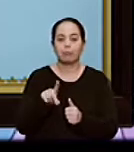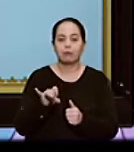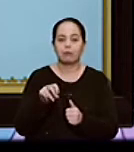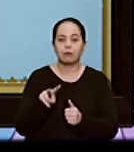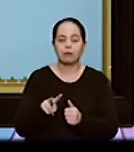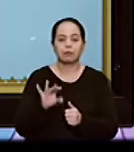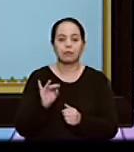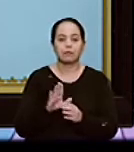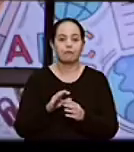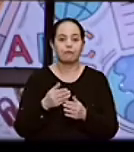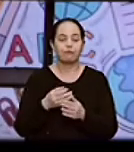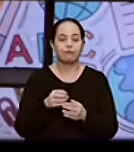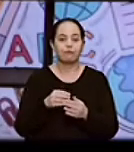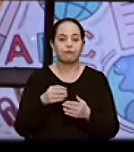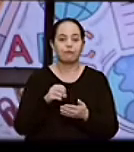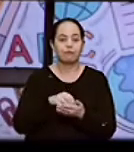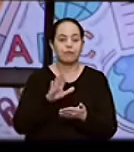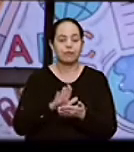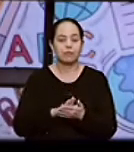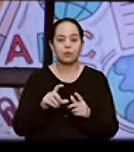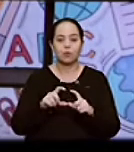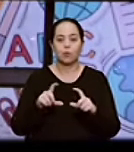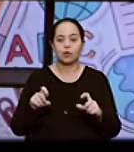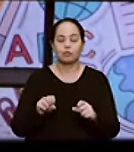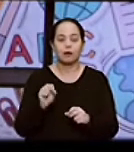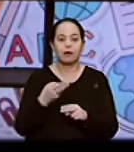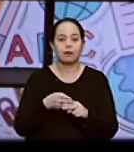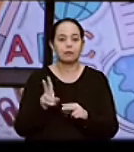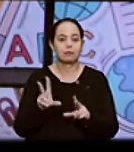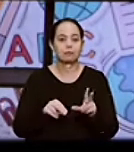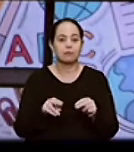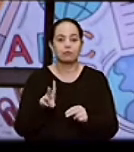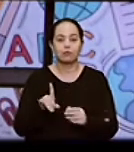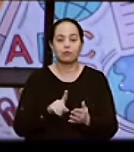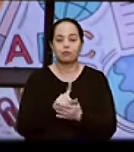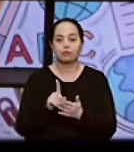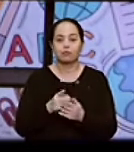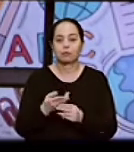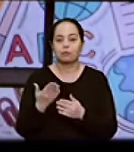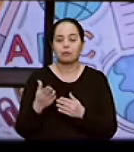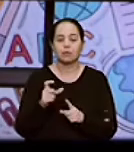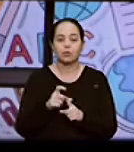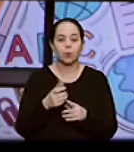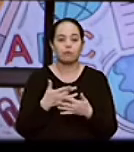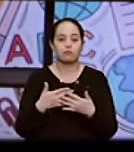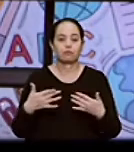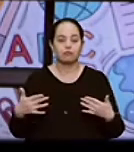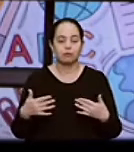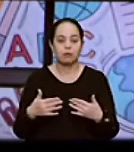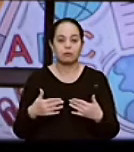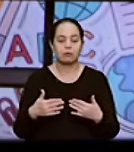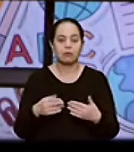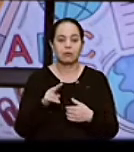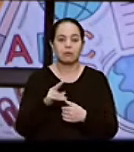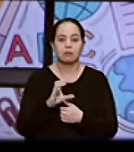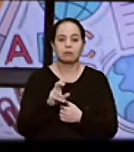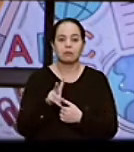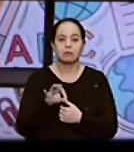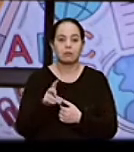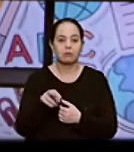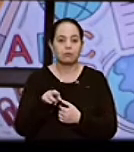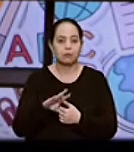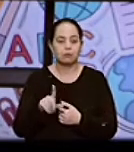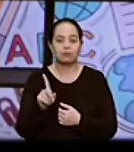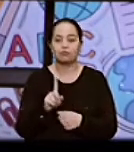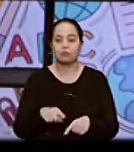выделить окончание. А это значит, мы должны данные словосочетания просклонять. Ведь что такое